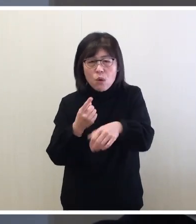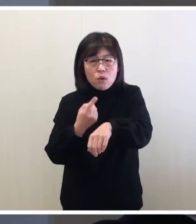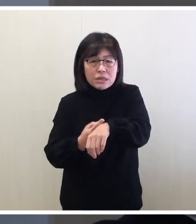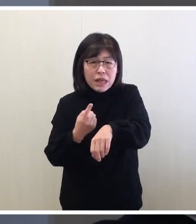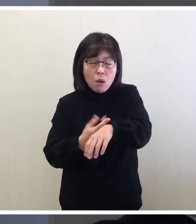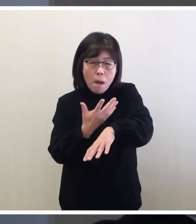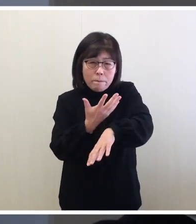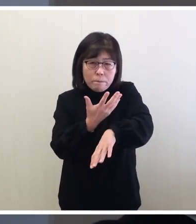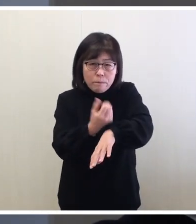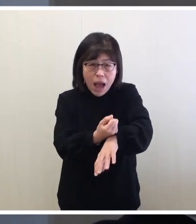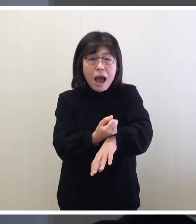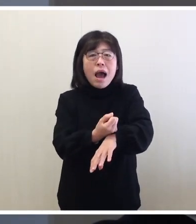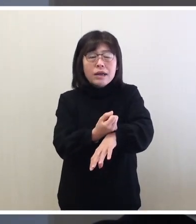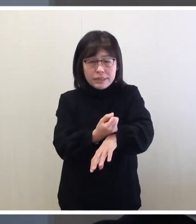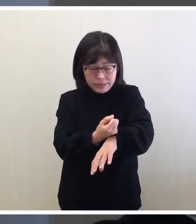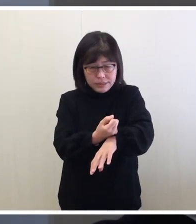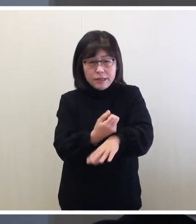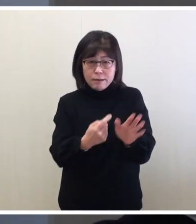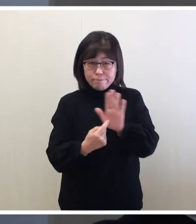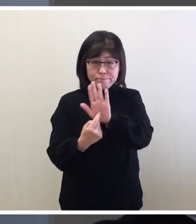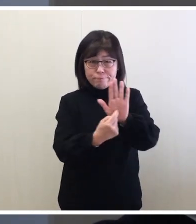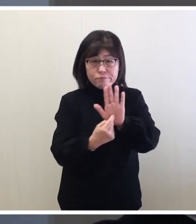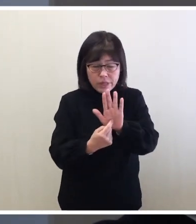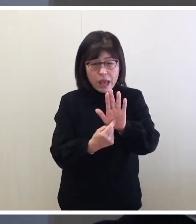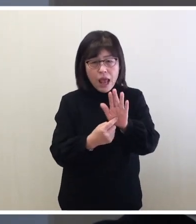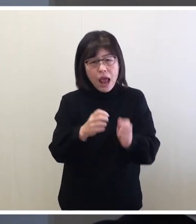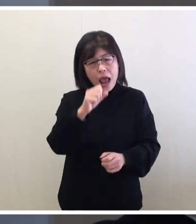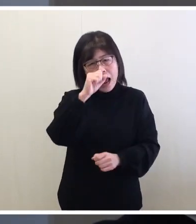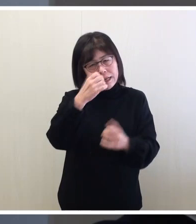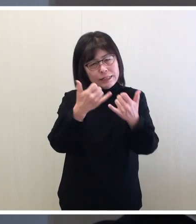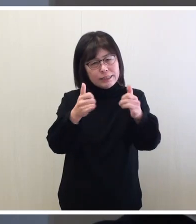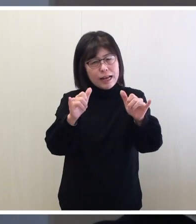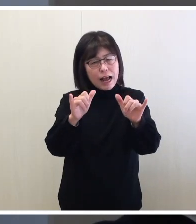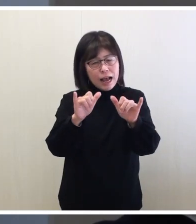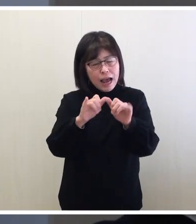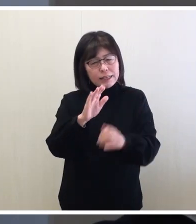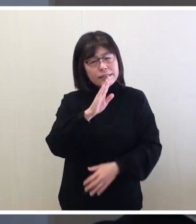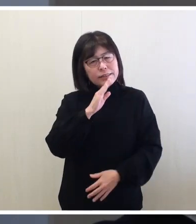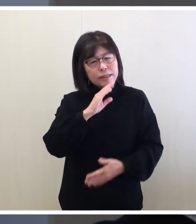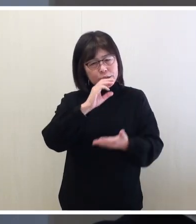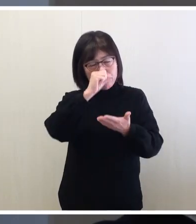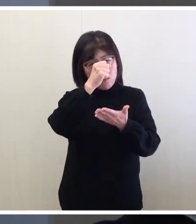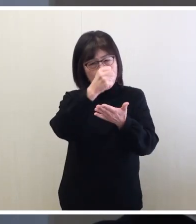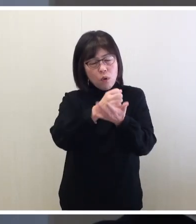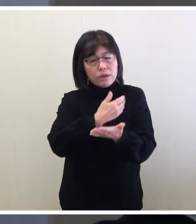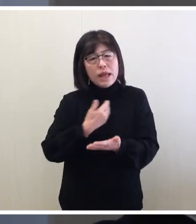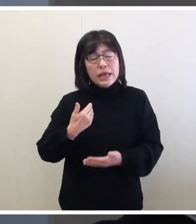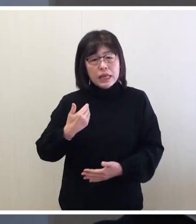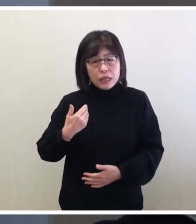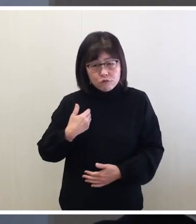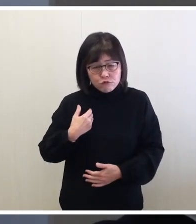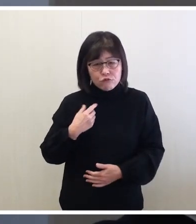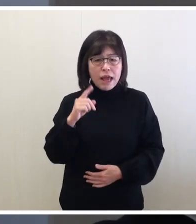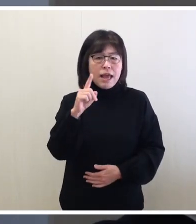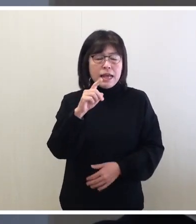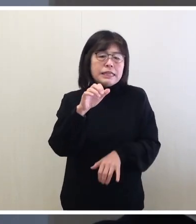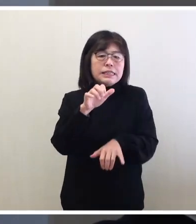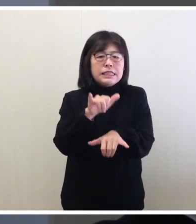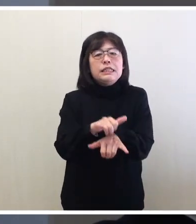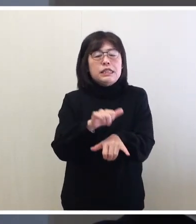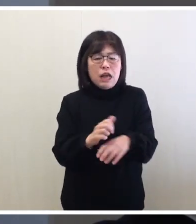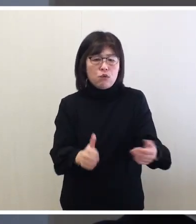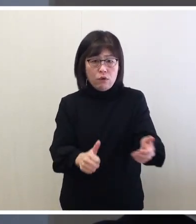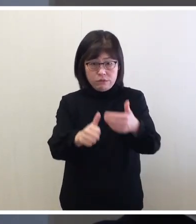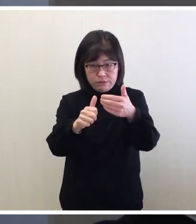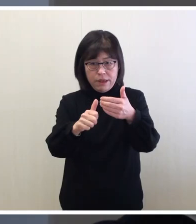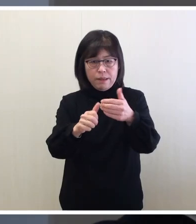理解を身につけ、アントレプレナーシップを発揮してより良い社会の実現に貢献できるイノベーション人